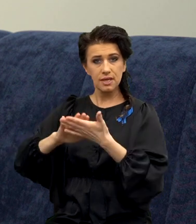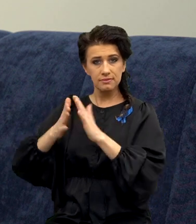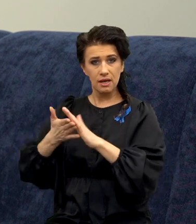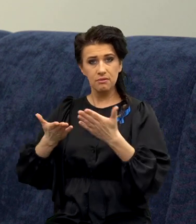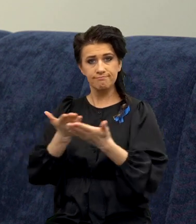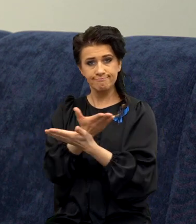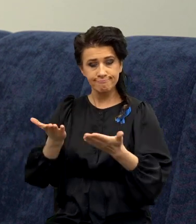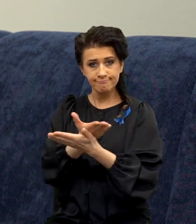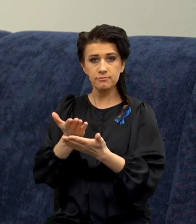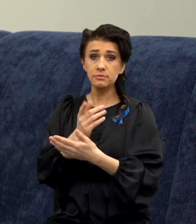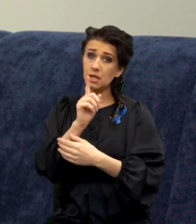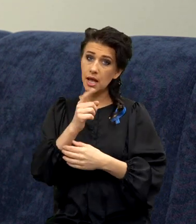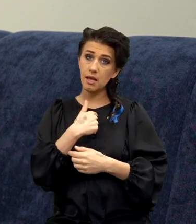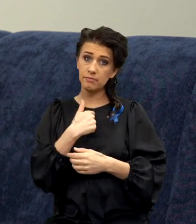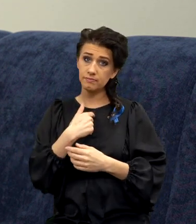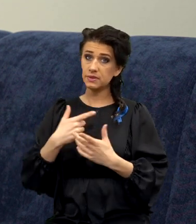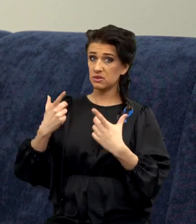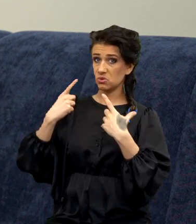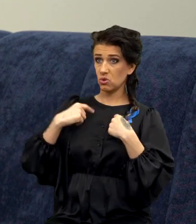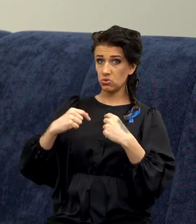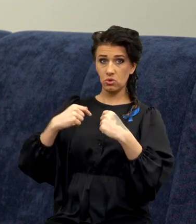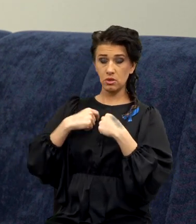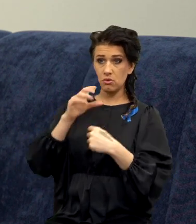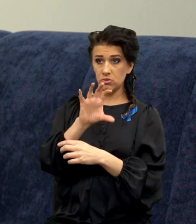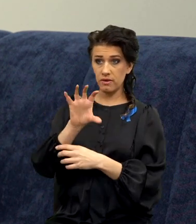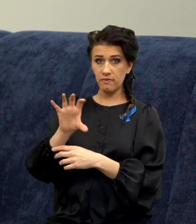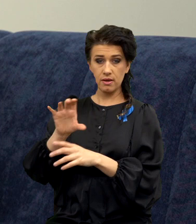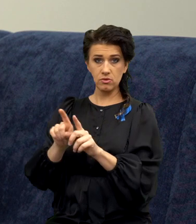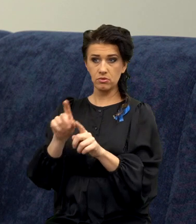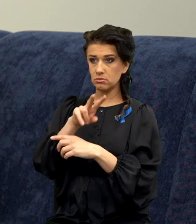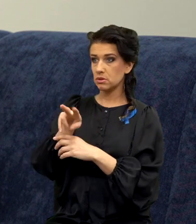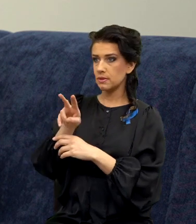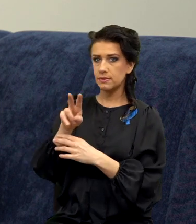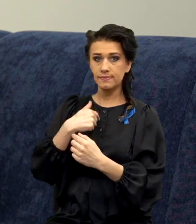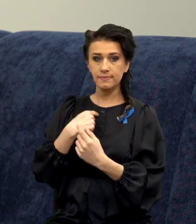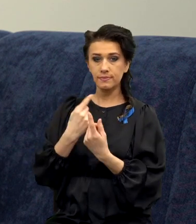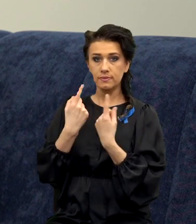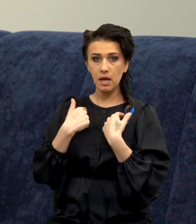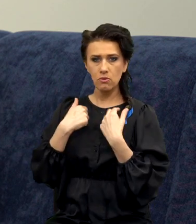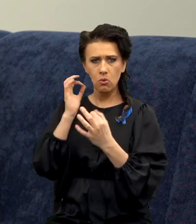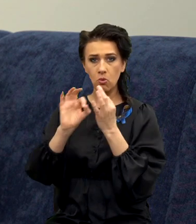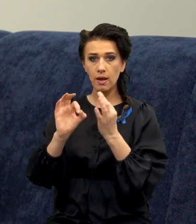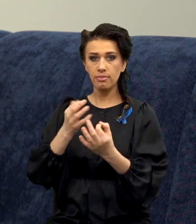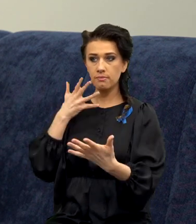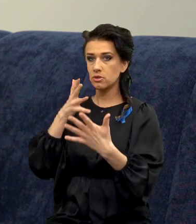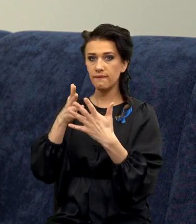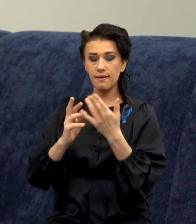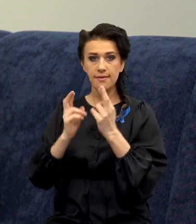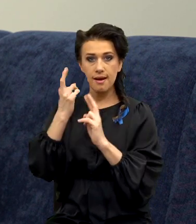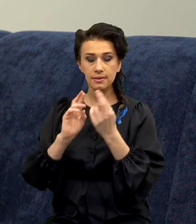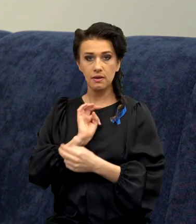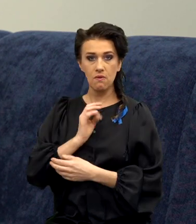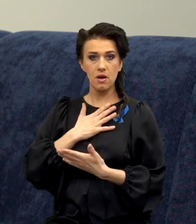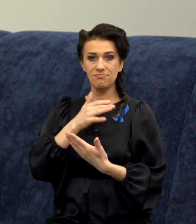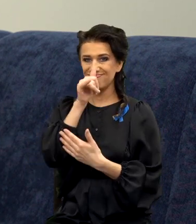możemy być sami bardzo zaskoczeni tym, że pewnie sami też nie jesteśmy w stanie dokładnie przewidzieć swojej reakcji,